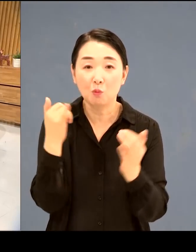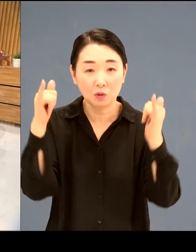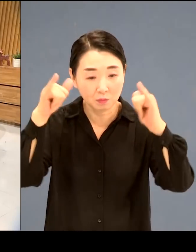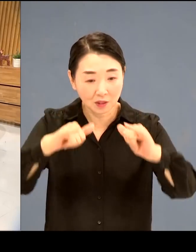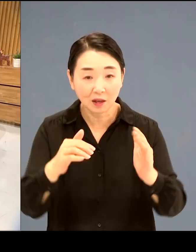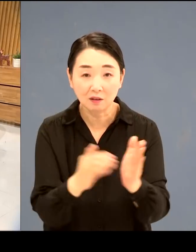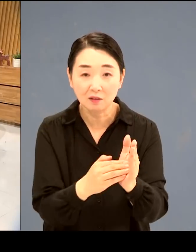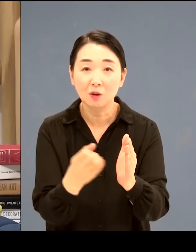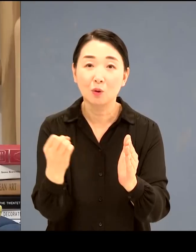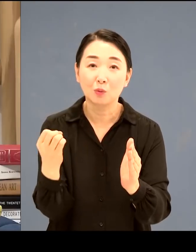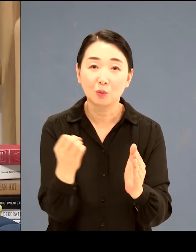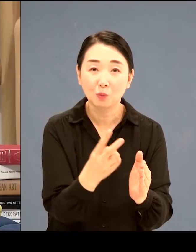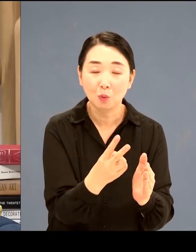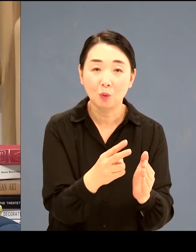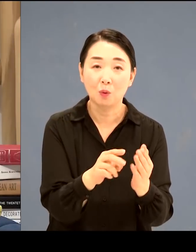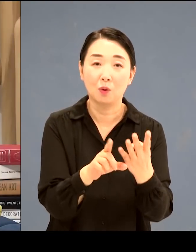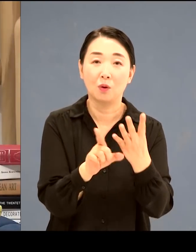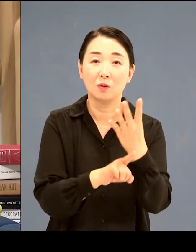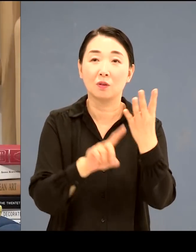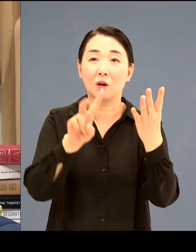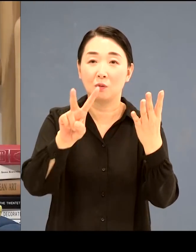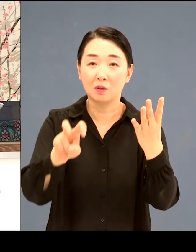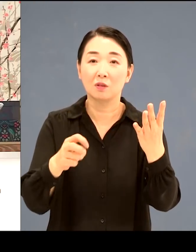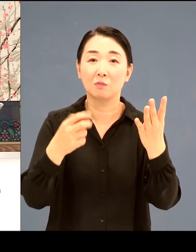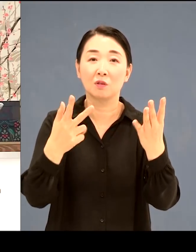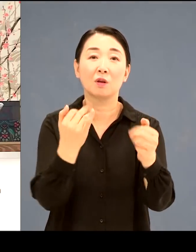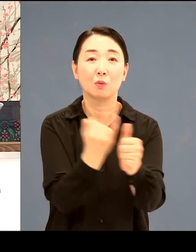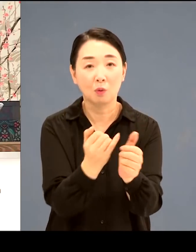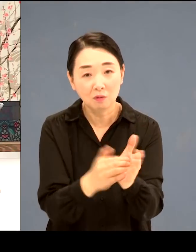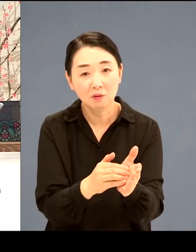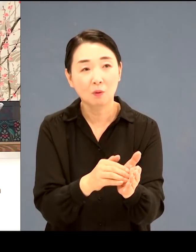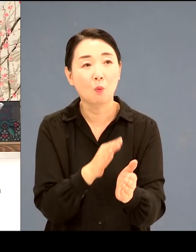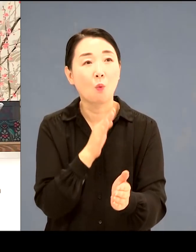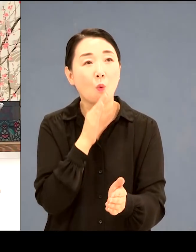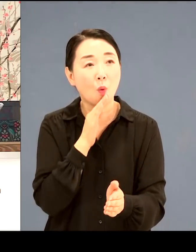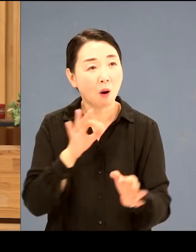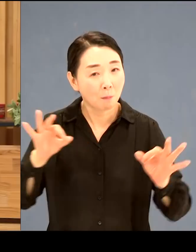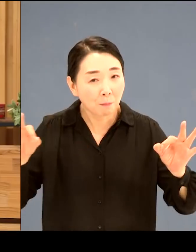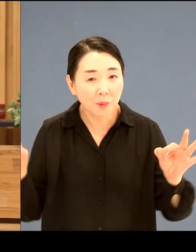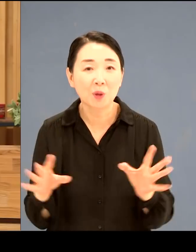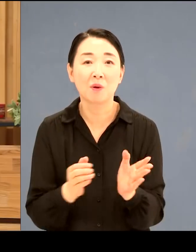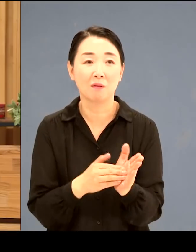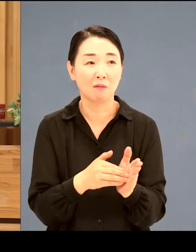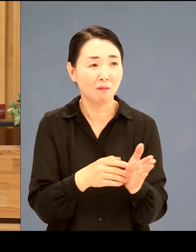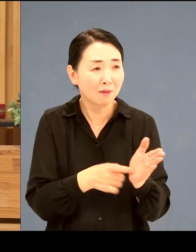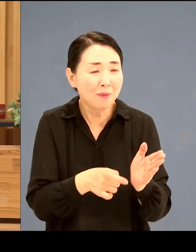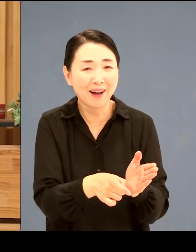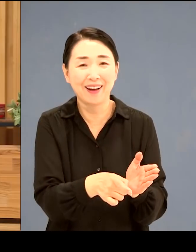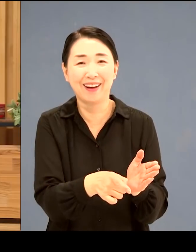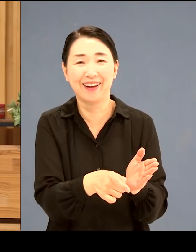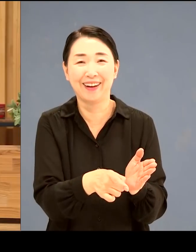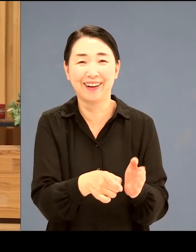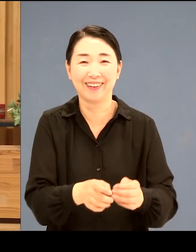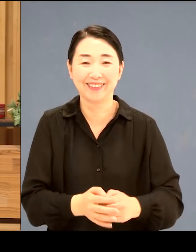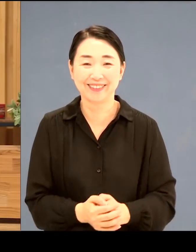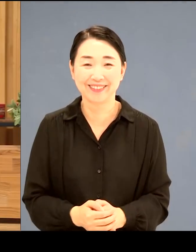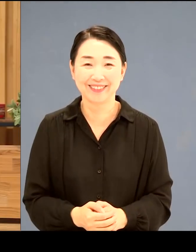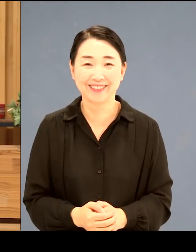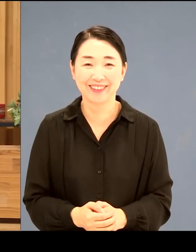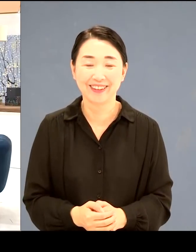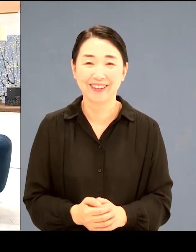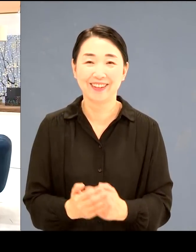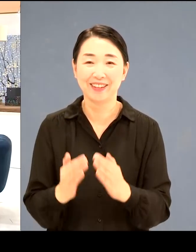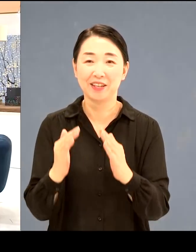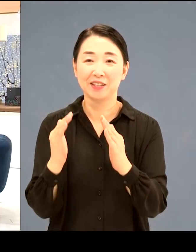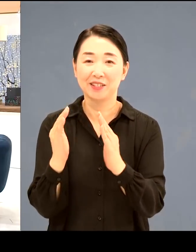빠르다. 4개월 10월 27일 날 결혼을 했습니다. 진짜 속전속결인데. 네. 급하셨네요. 빨리 나가시려고